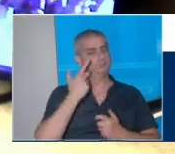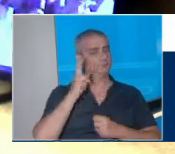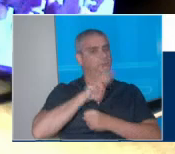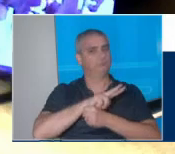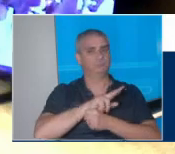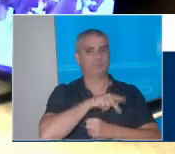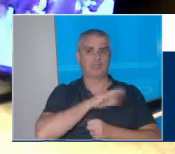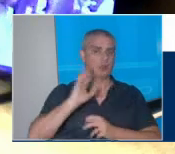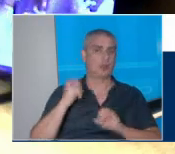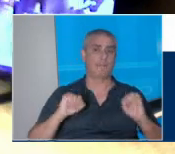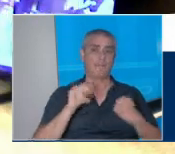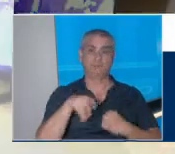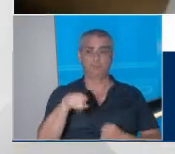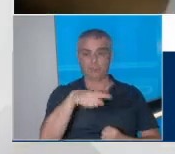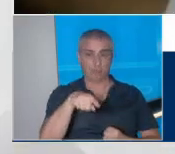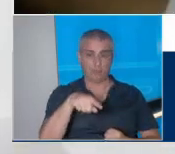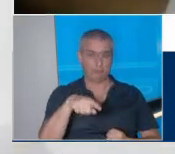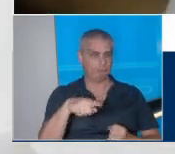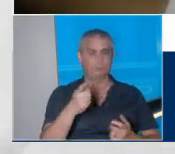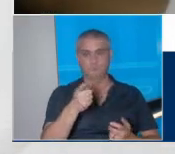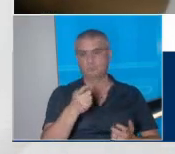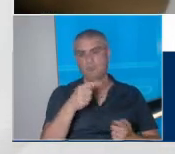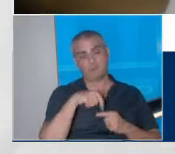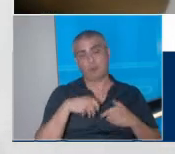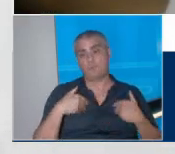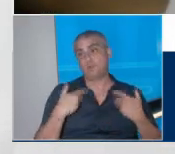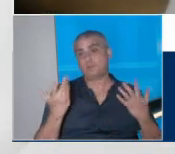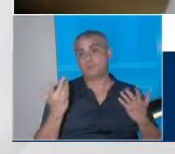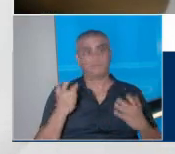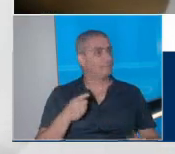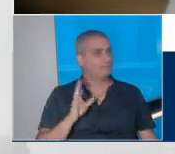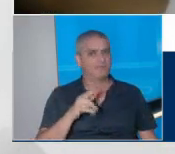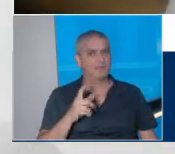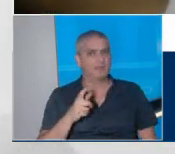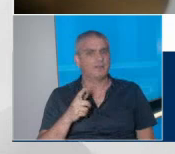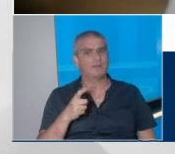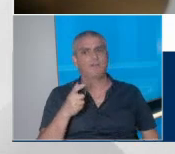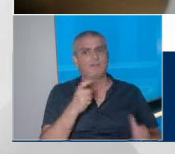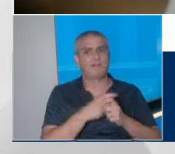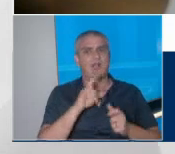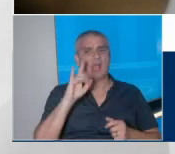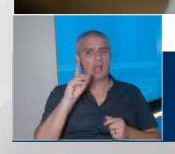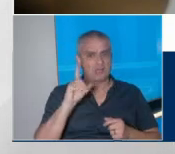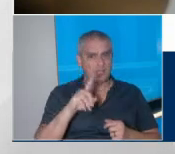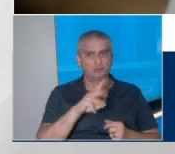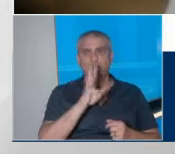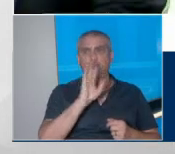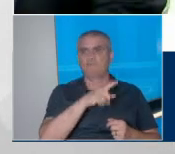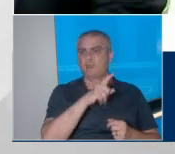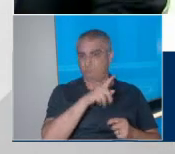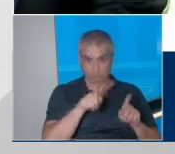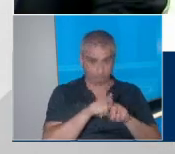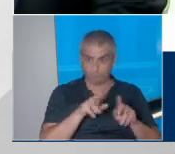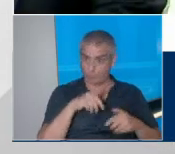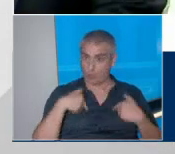כל הפעילים שיש לו. הם אופטימיים בתוך המפלגה. ובחדש קהל, ברם, הם אופטימיים כמו